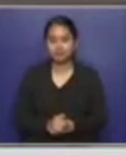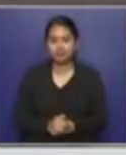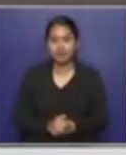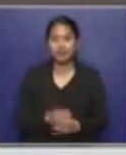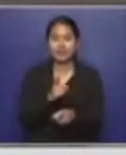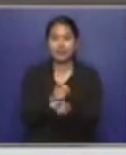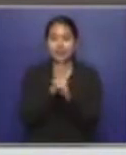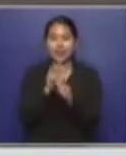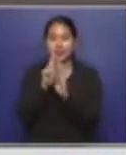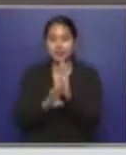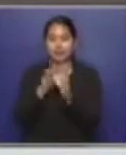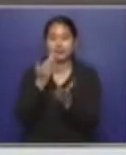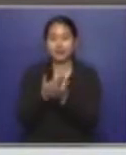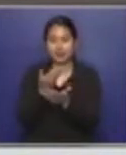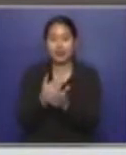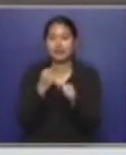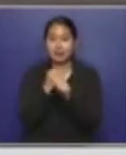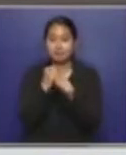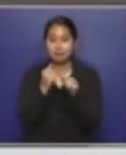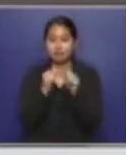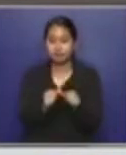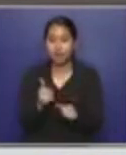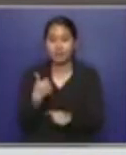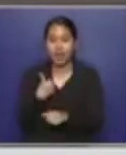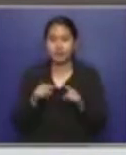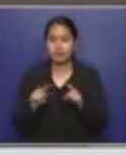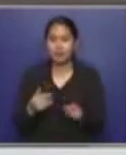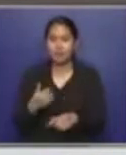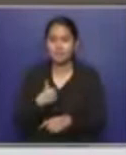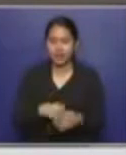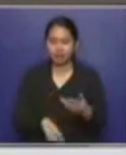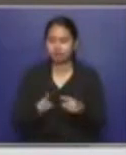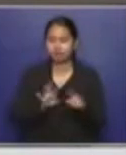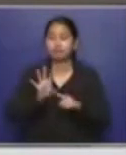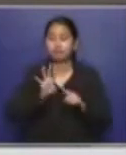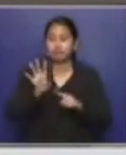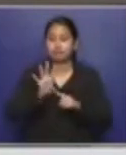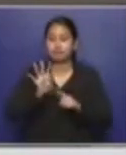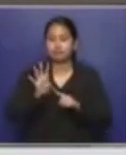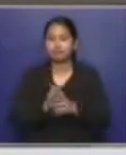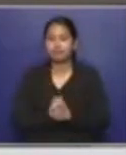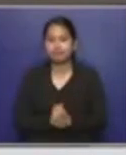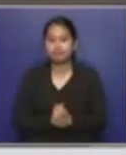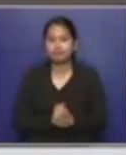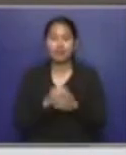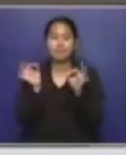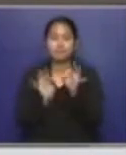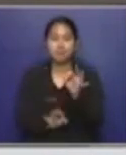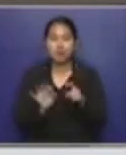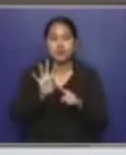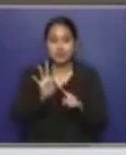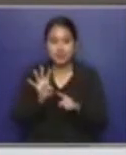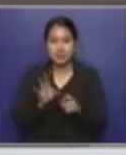บการเงินการคลังที่ทำอยู่แต่ก็มีข้อที่4อนุ4นะครับในส่วนที่ได้ตั้ง